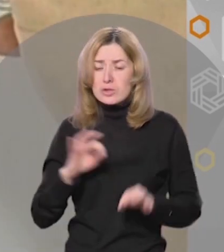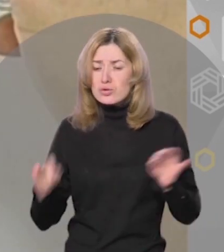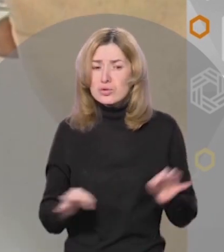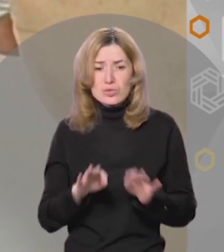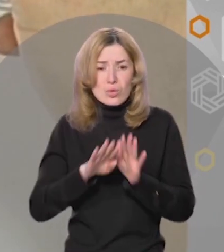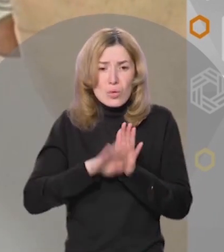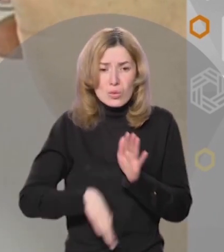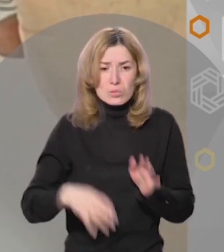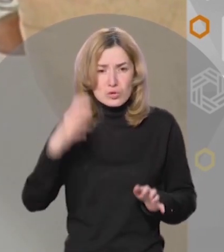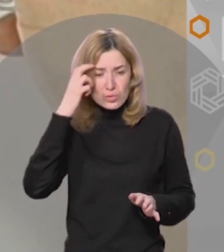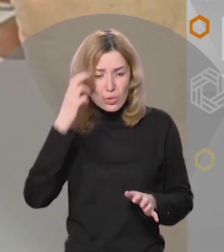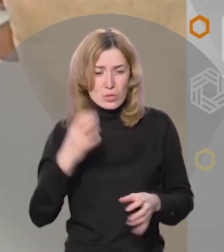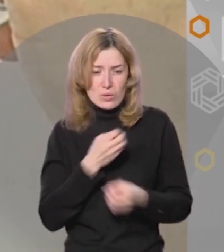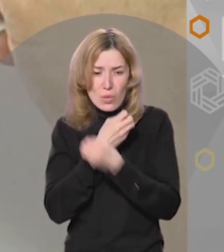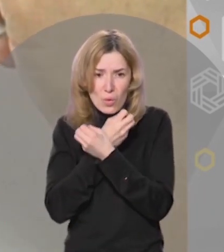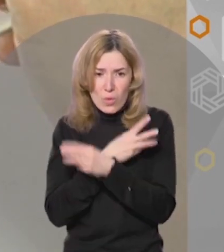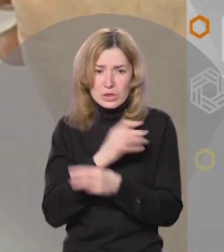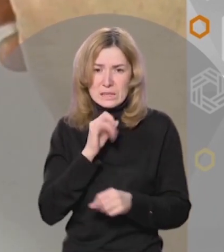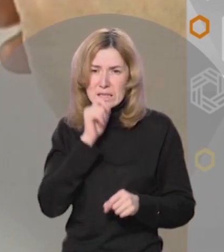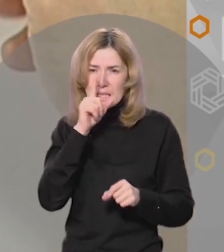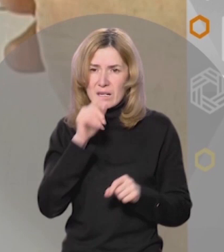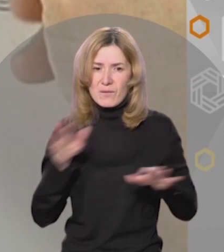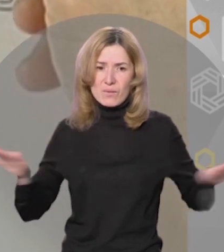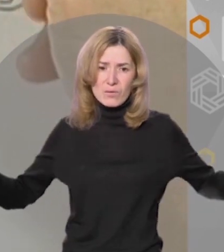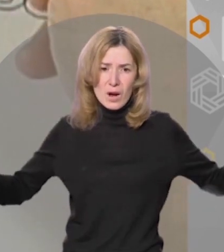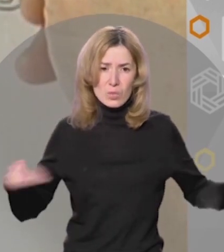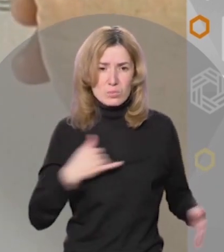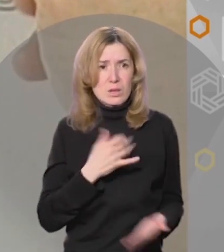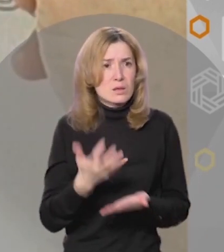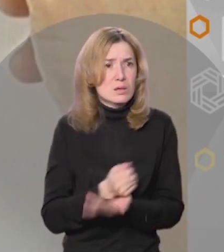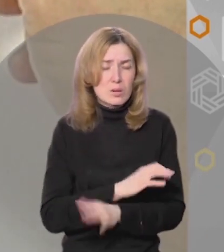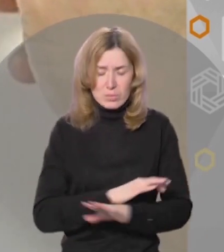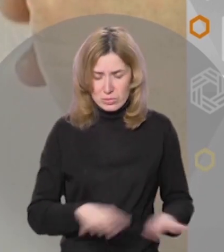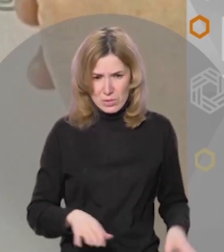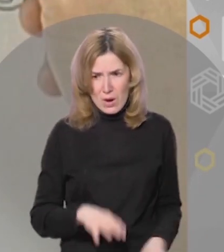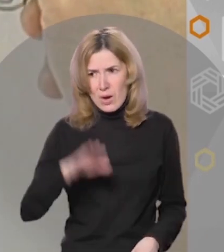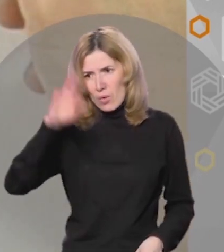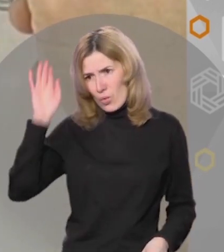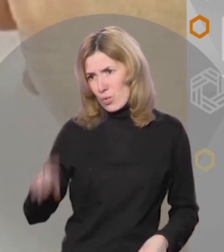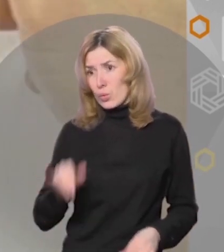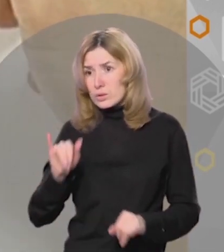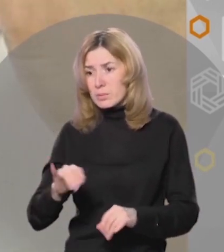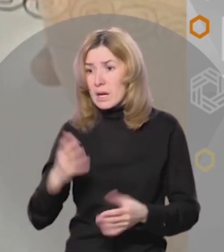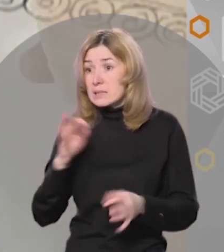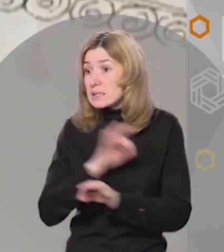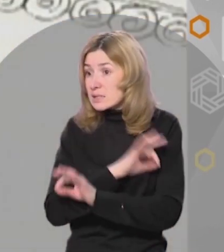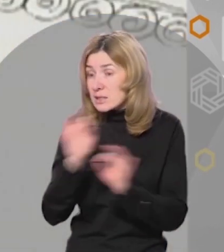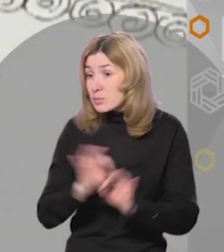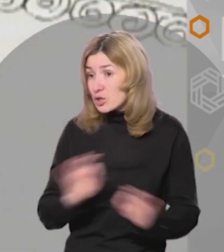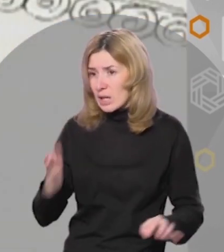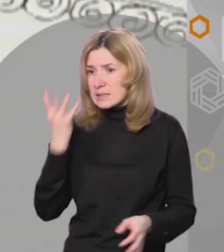путного, кроме черных кошек и крикливых ворон, у меня не выходит. Чудак, у тебя замечательный